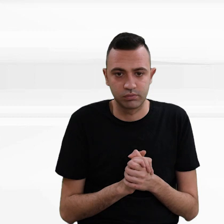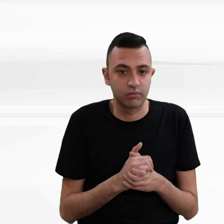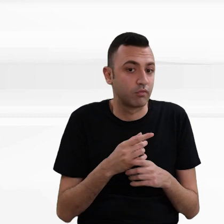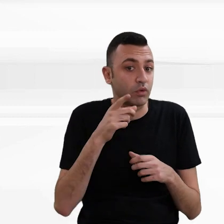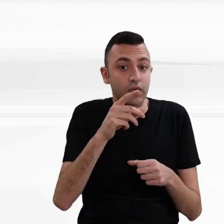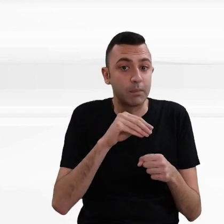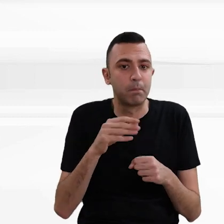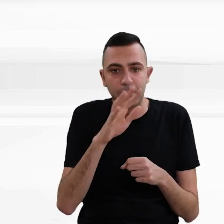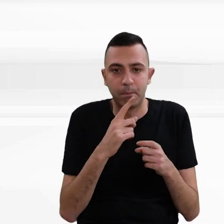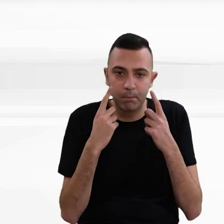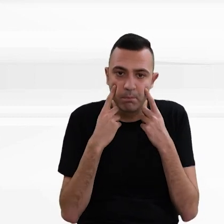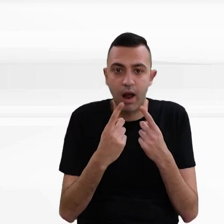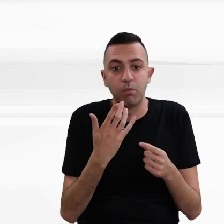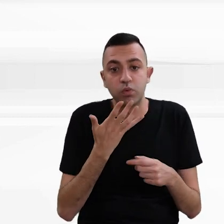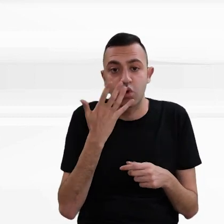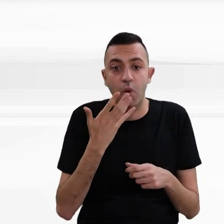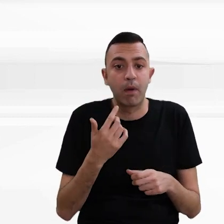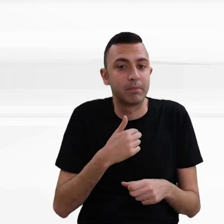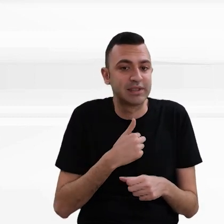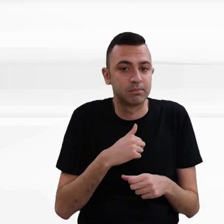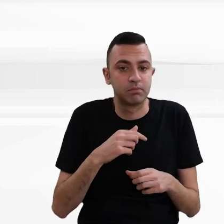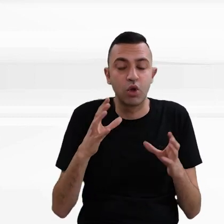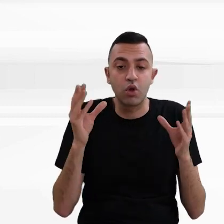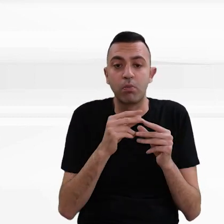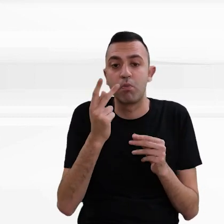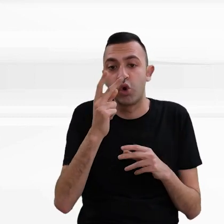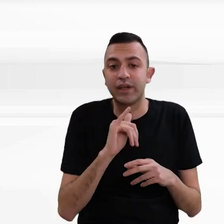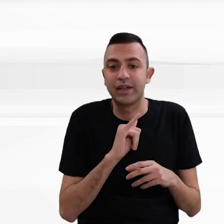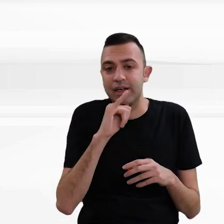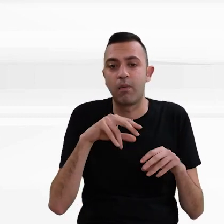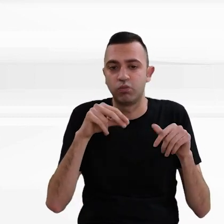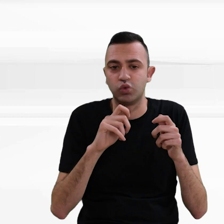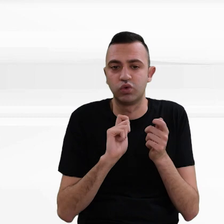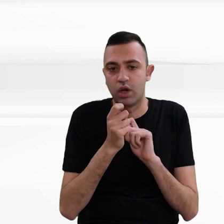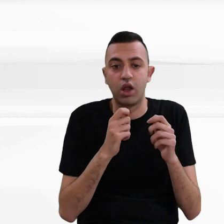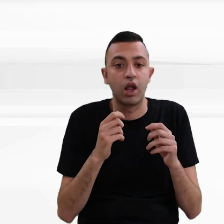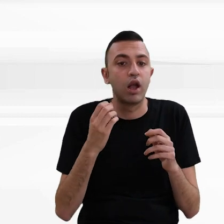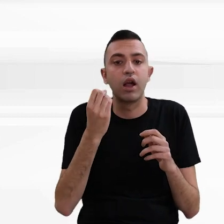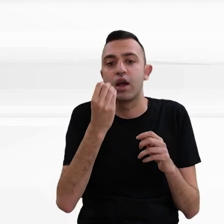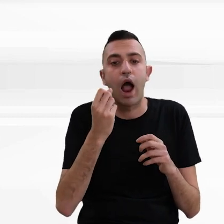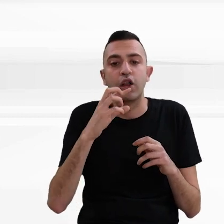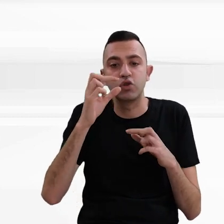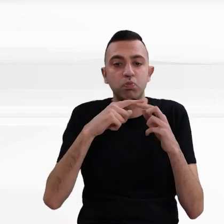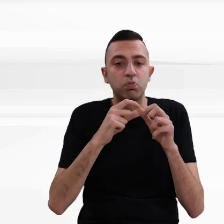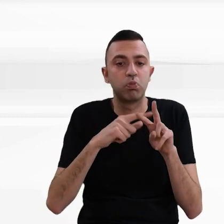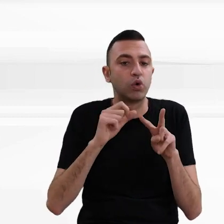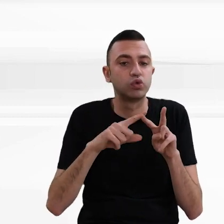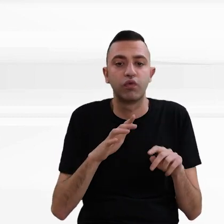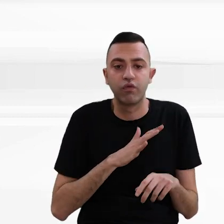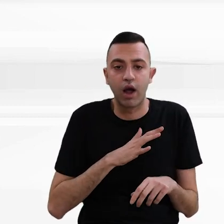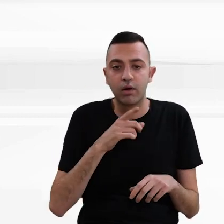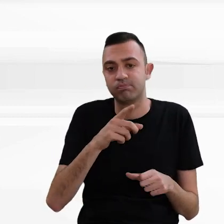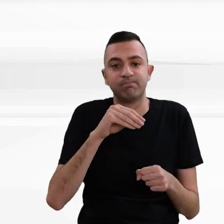Peki şimdi bakalım çorbamızı bizim toplam 12 gram tuz kullanıyor kaç borcumuz varmış bakalım mı